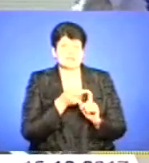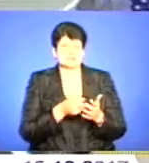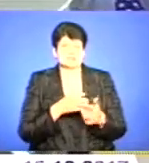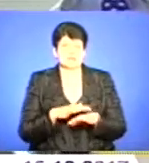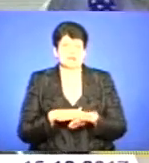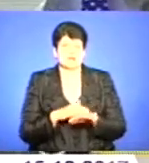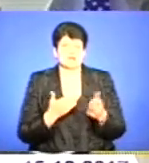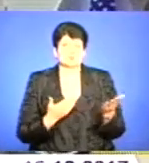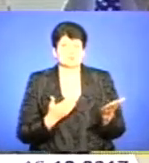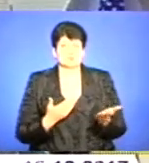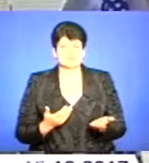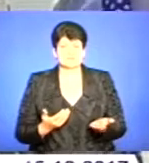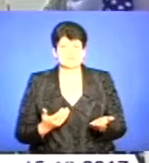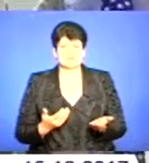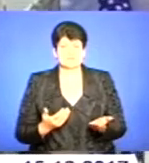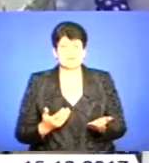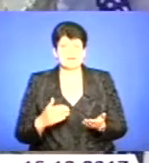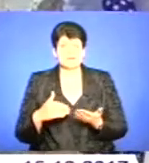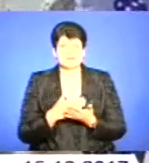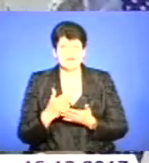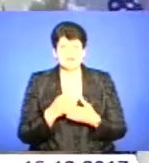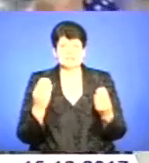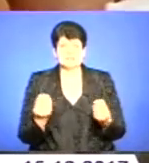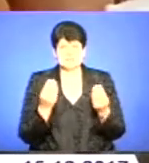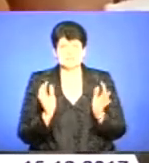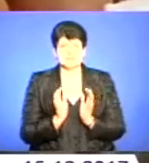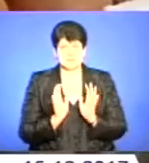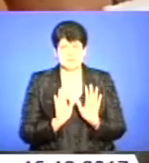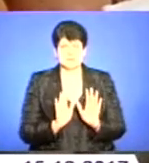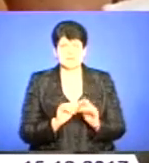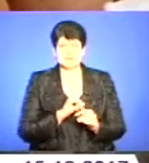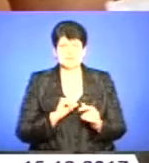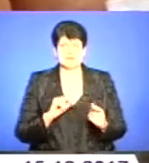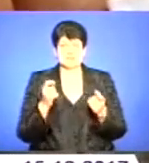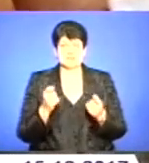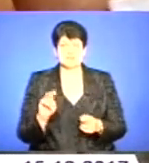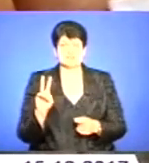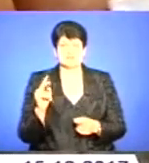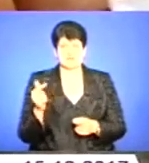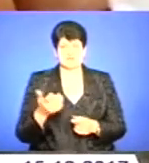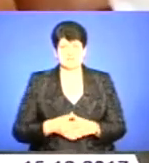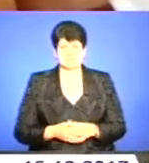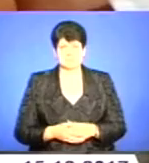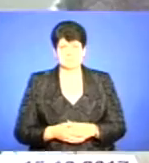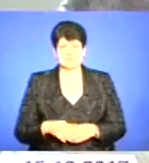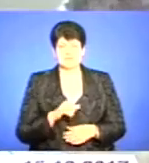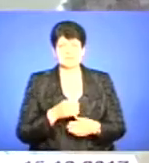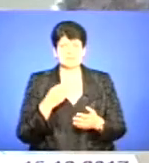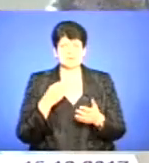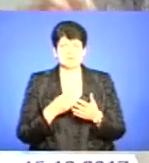ринку. Ну, якість і свіжість збереглася. Найдешевші яйця 2 гривні.